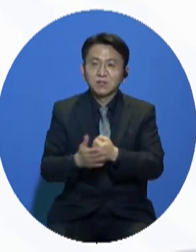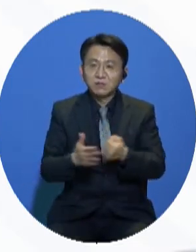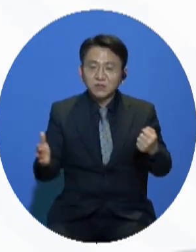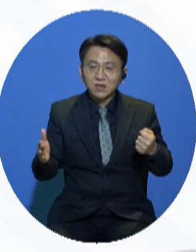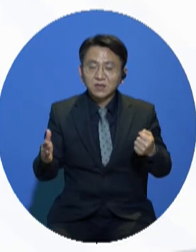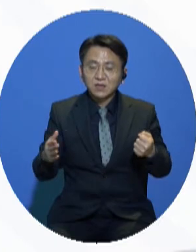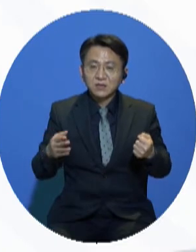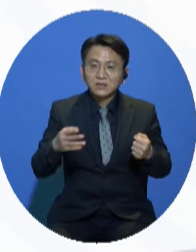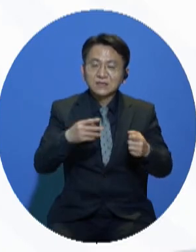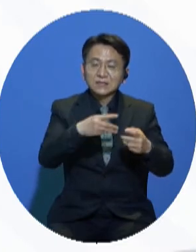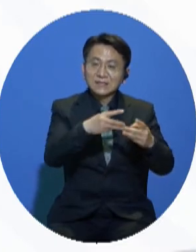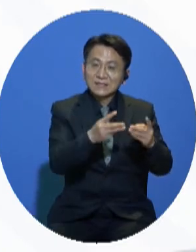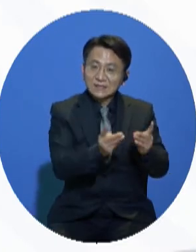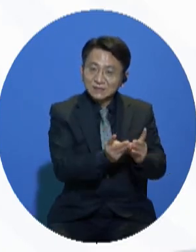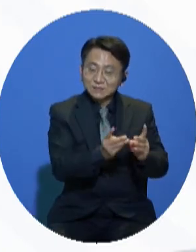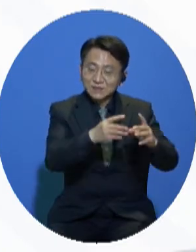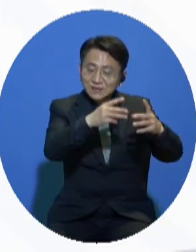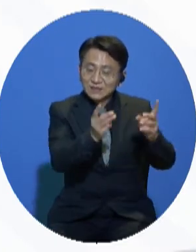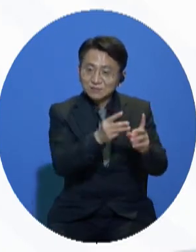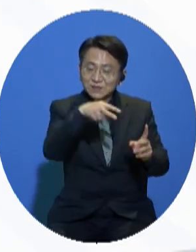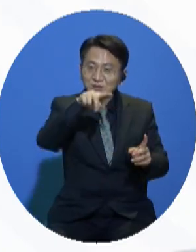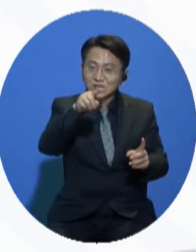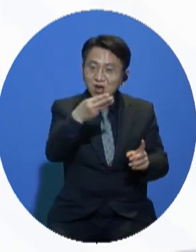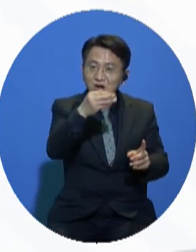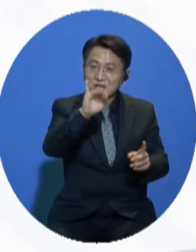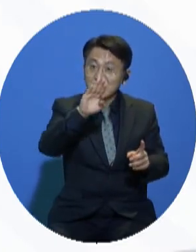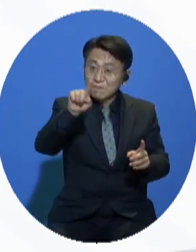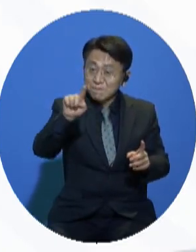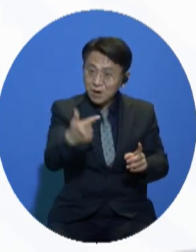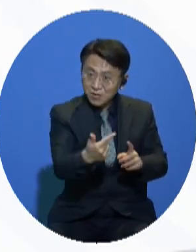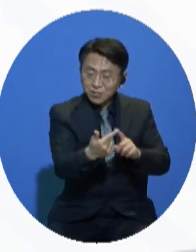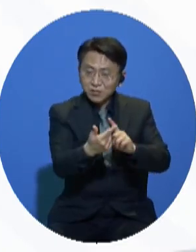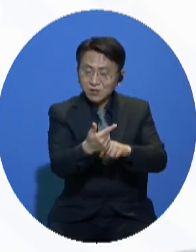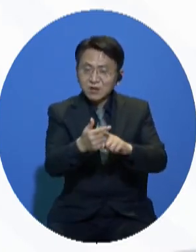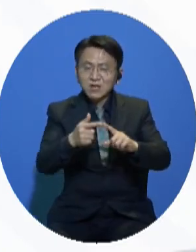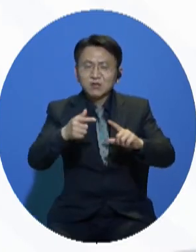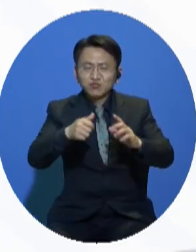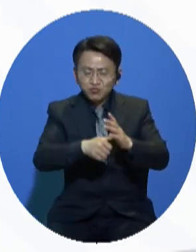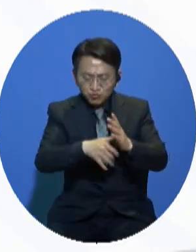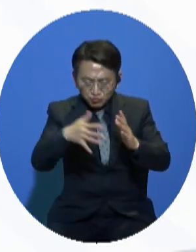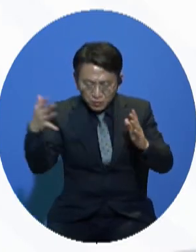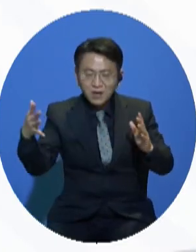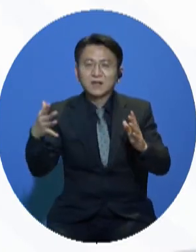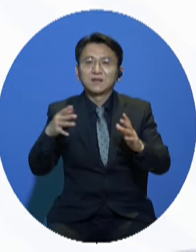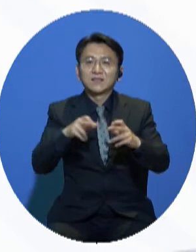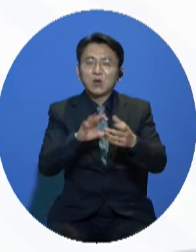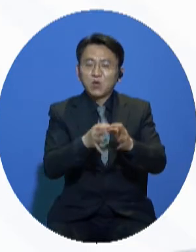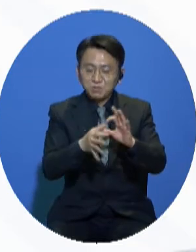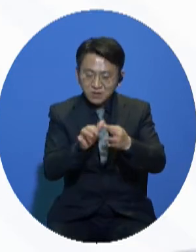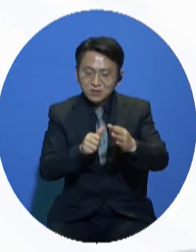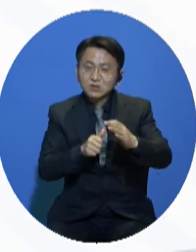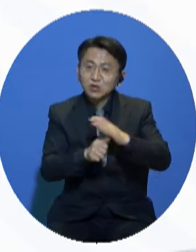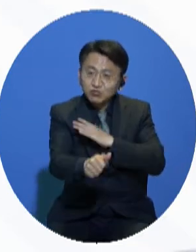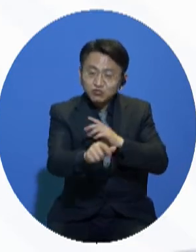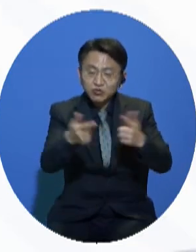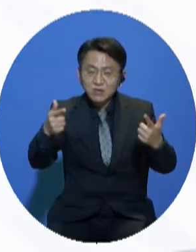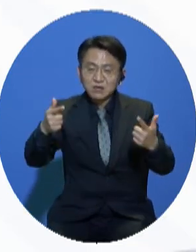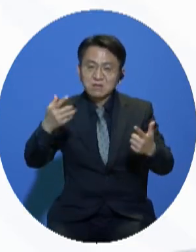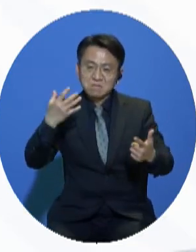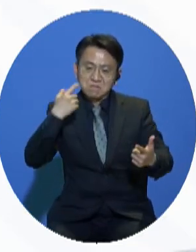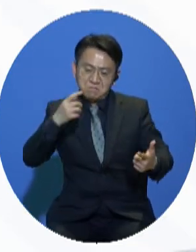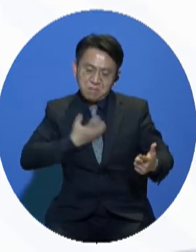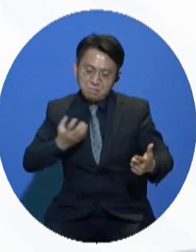팀 설러번이나 그 당시에 유명한 패럴림픽 선수들이 금메달을 따고 세계 기록을 경신한 것을